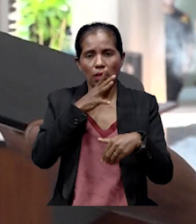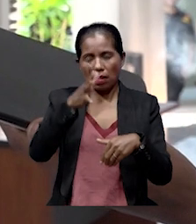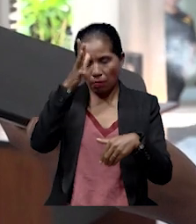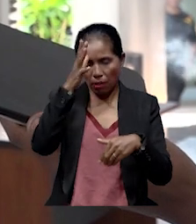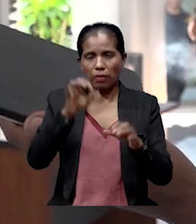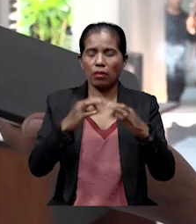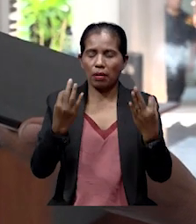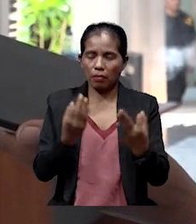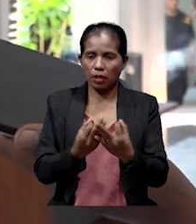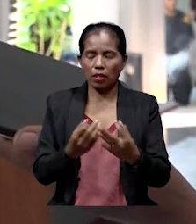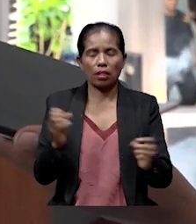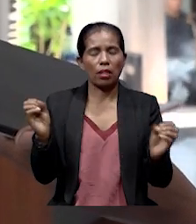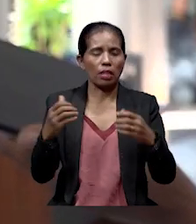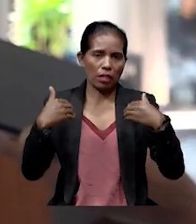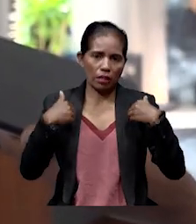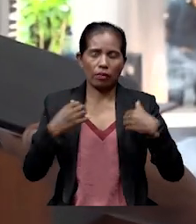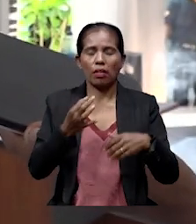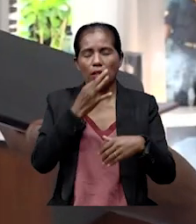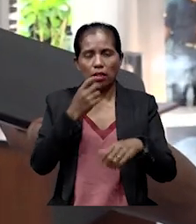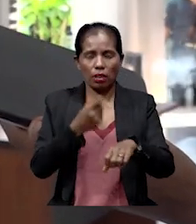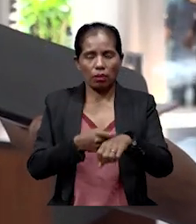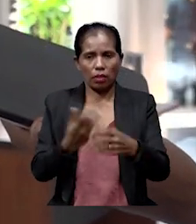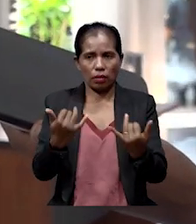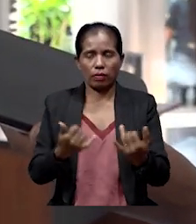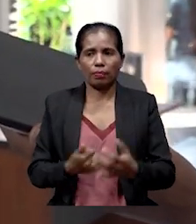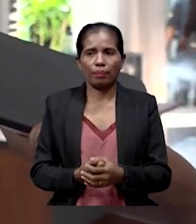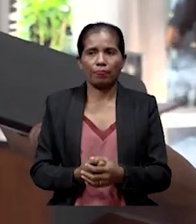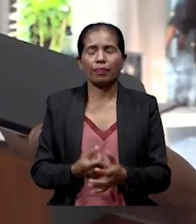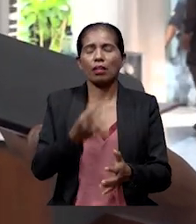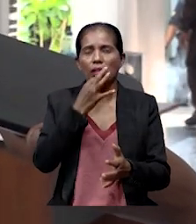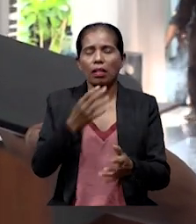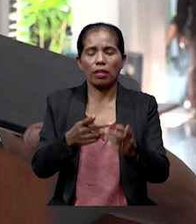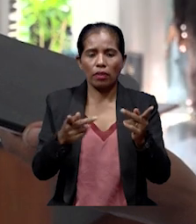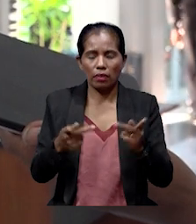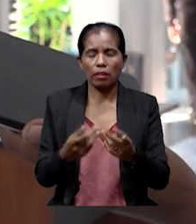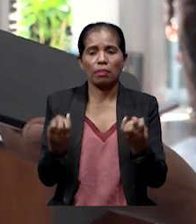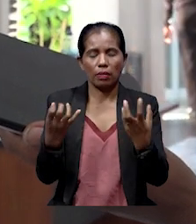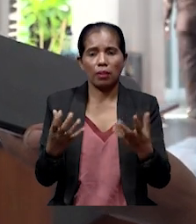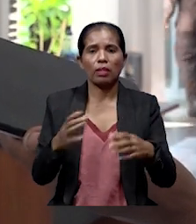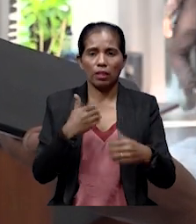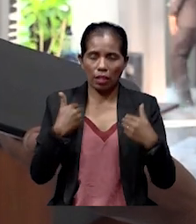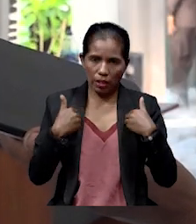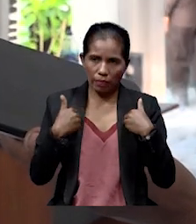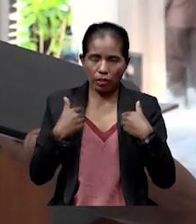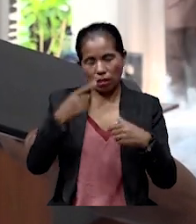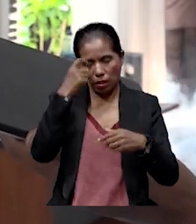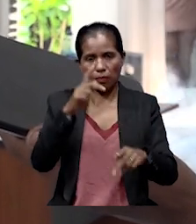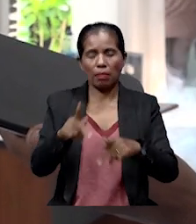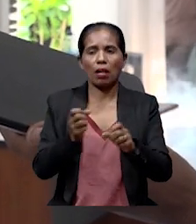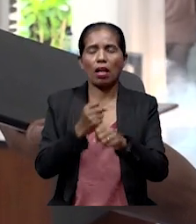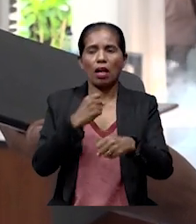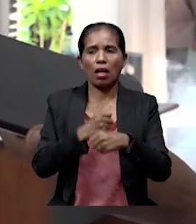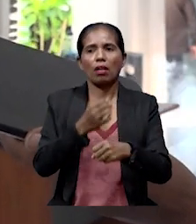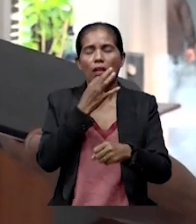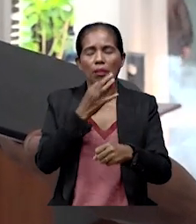ne be makla bele menos aihan ia situasaun ita ne aihan ia fatin barbarak iha hela tamai ma produs aihan mais osan